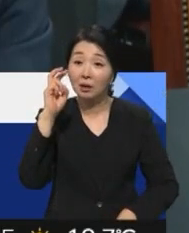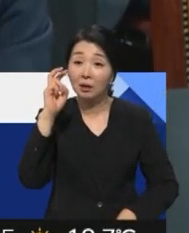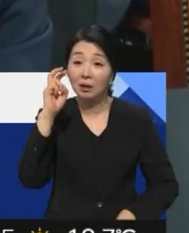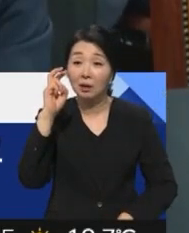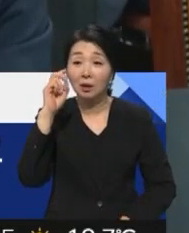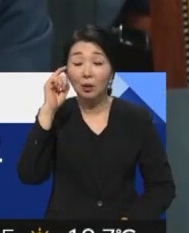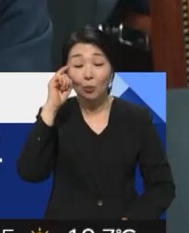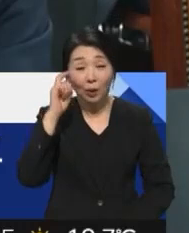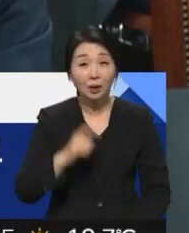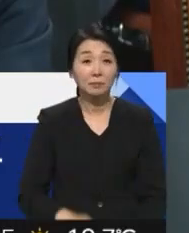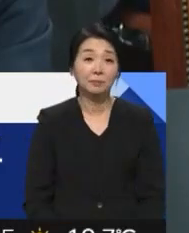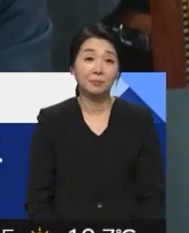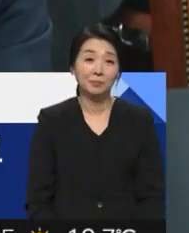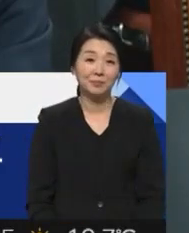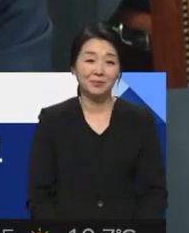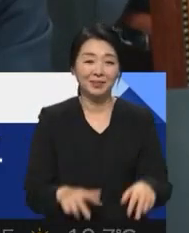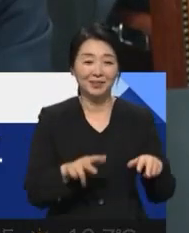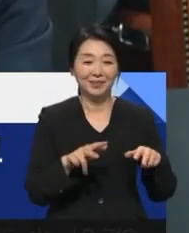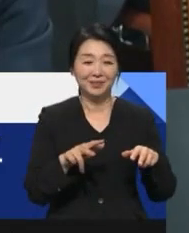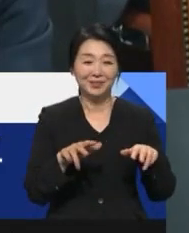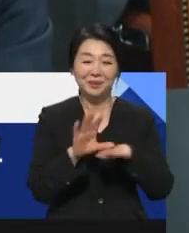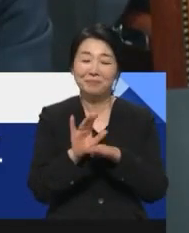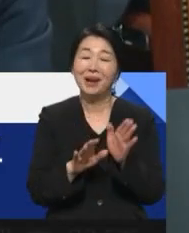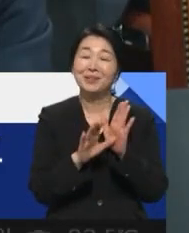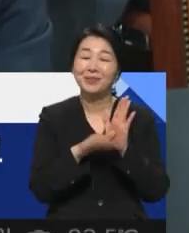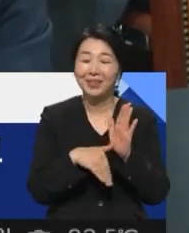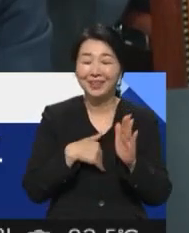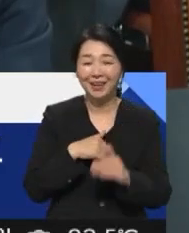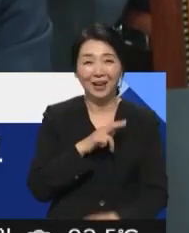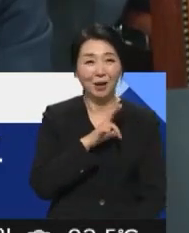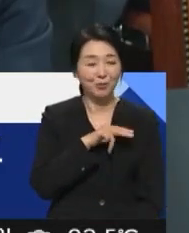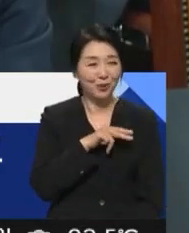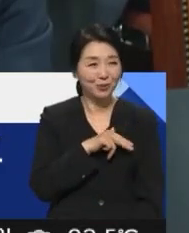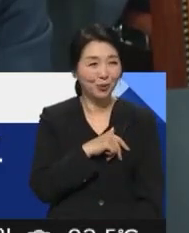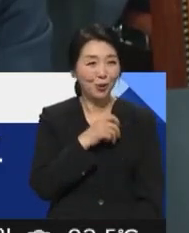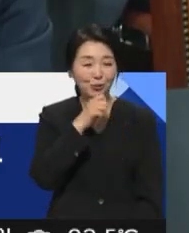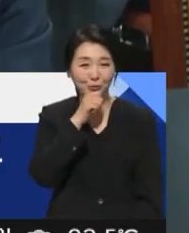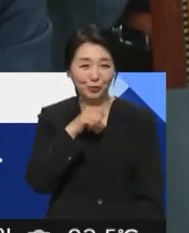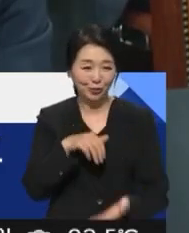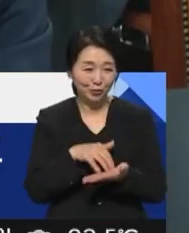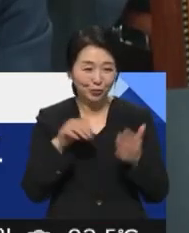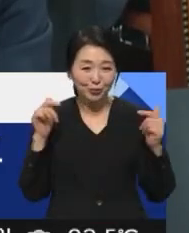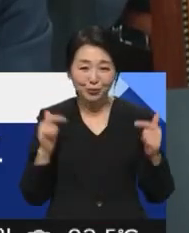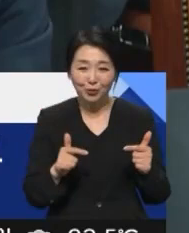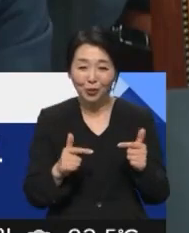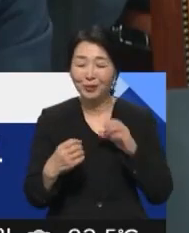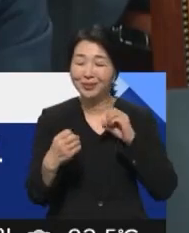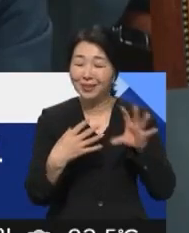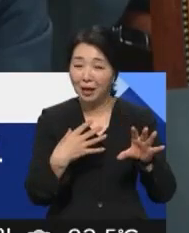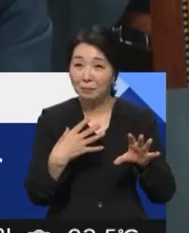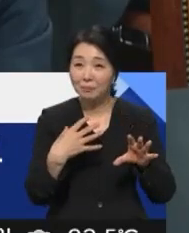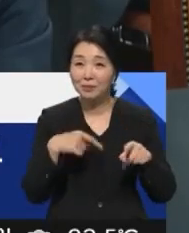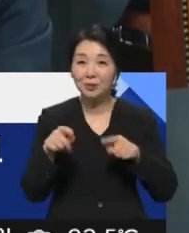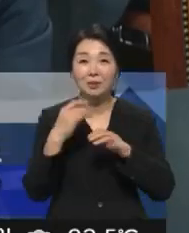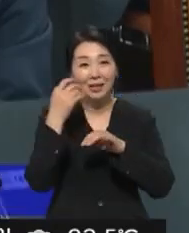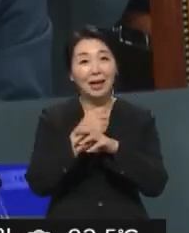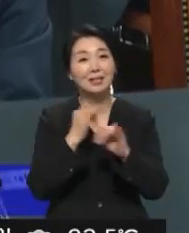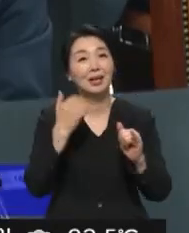더 나아가서 이제 생방송에 나와가지고 내가 의원 정수를 줄여야 되겠다라고 그렇게 답을 할 정치학자는 없다고